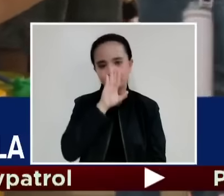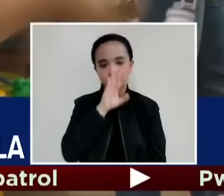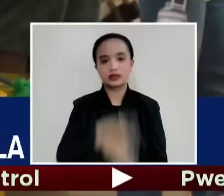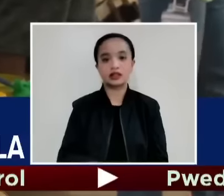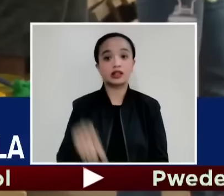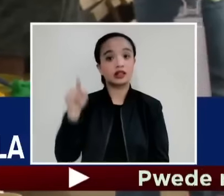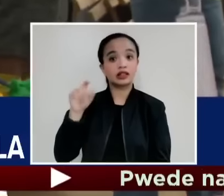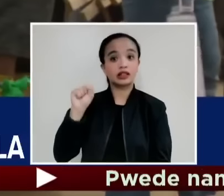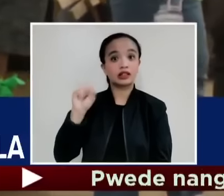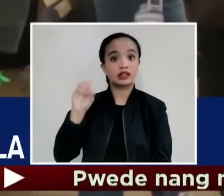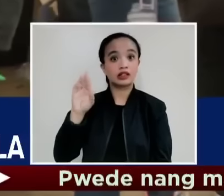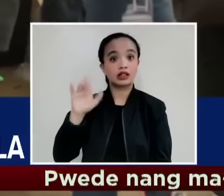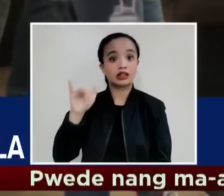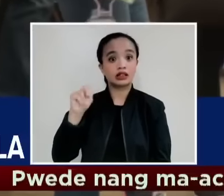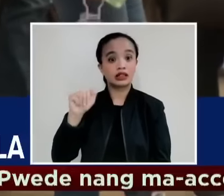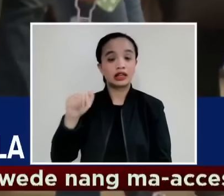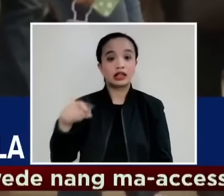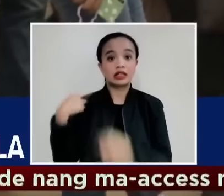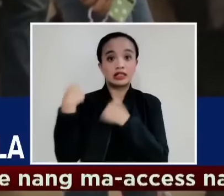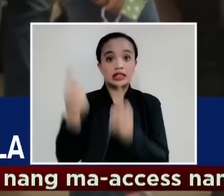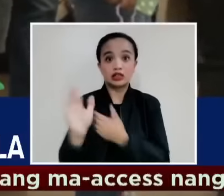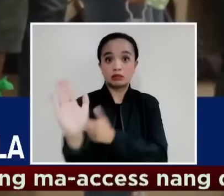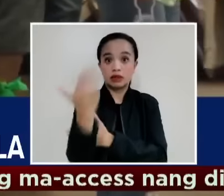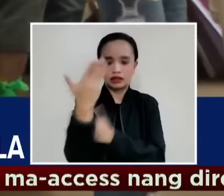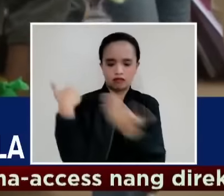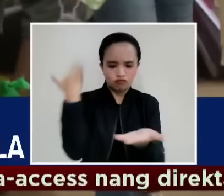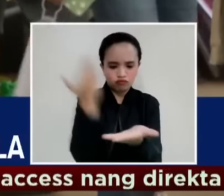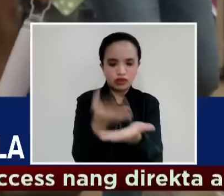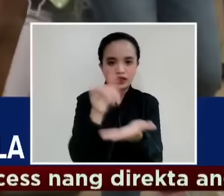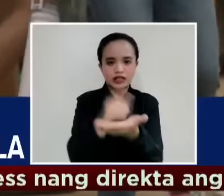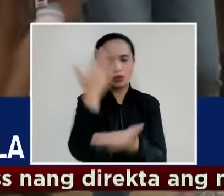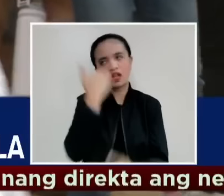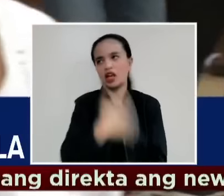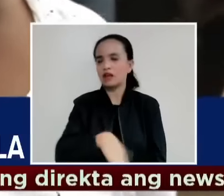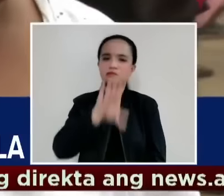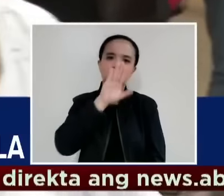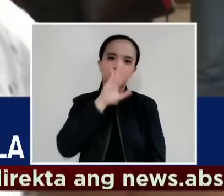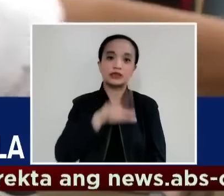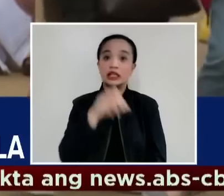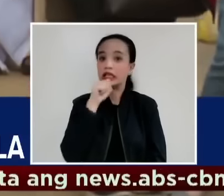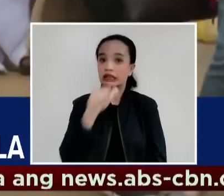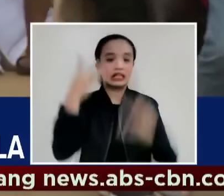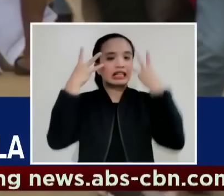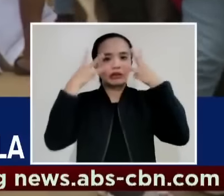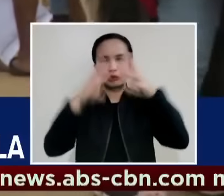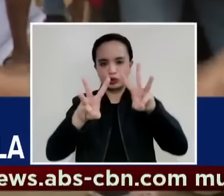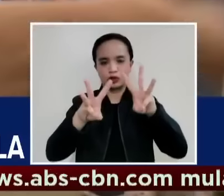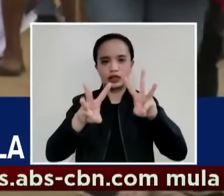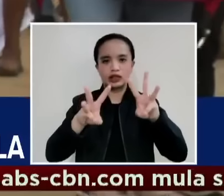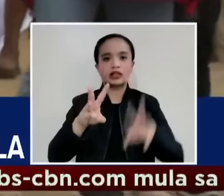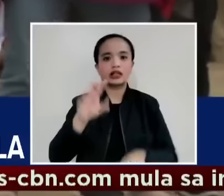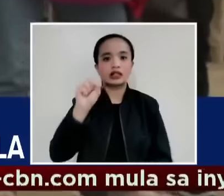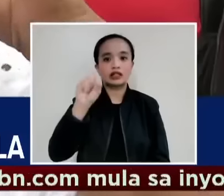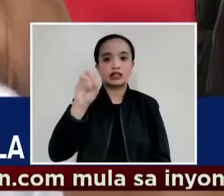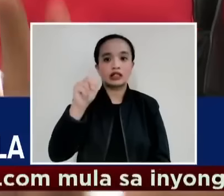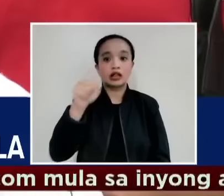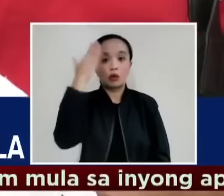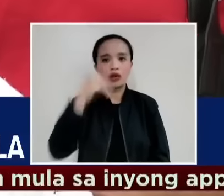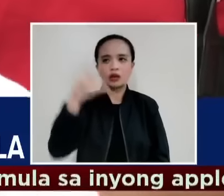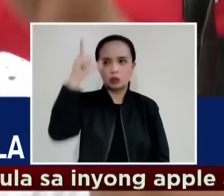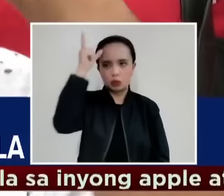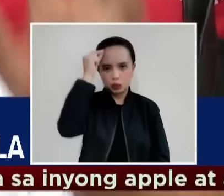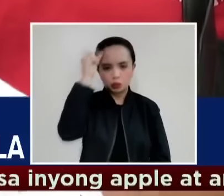Severina, umaga pa lang ay nasa lugar na kaya't nanghihinayang nang hindi mapanood ang talumpati dahil sa kawalan ng signal.